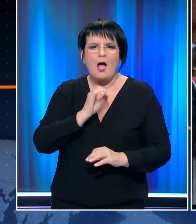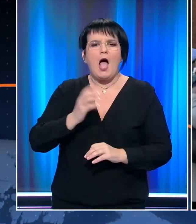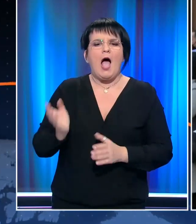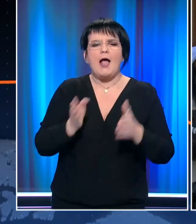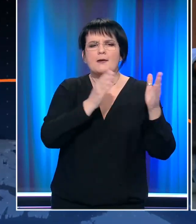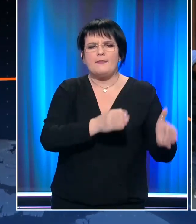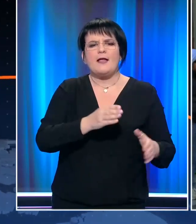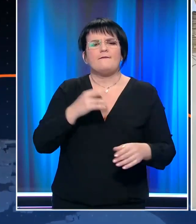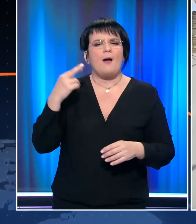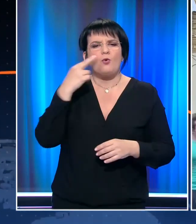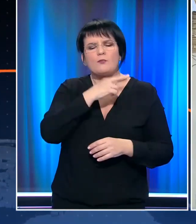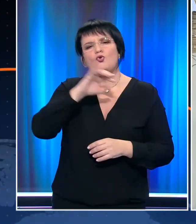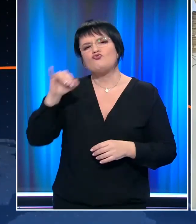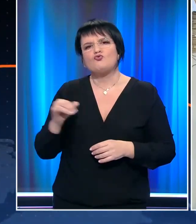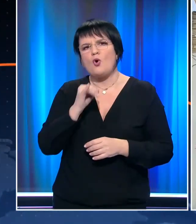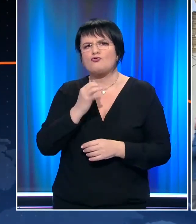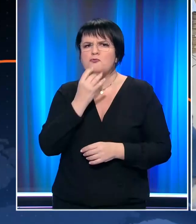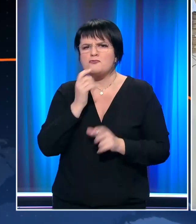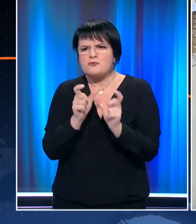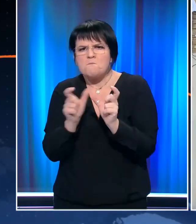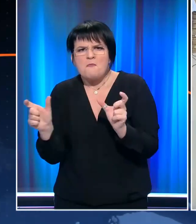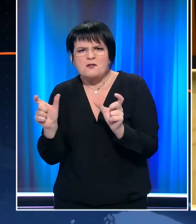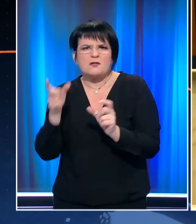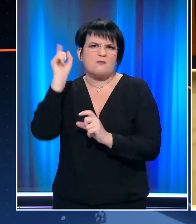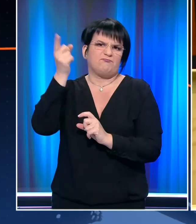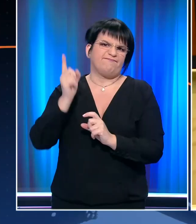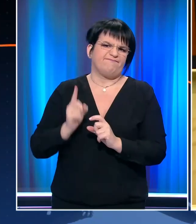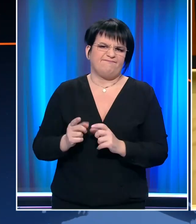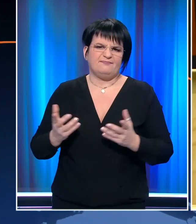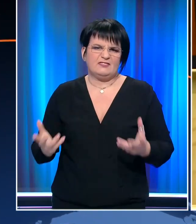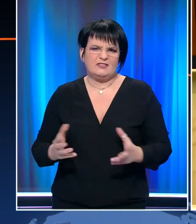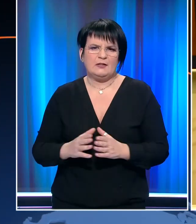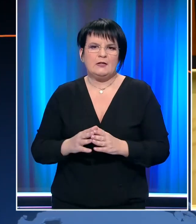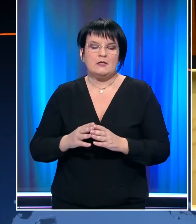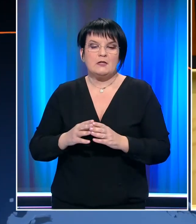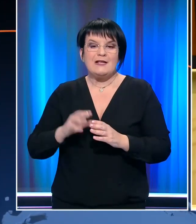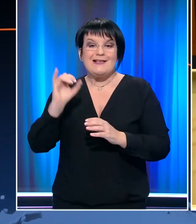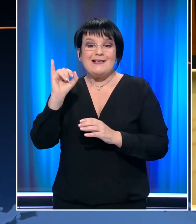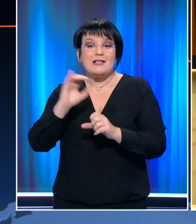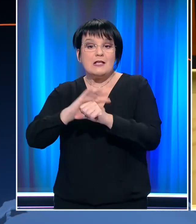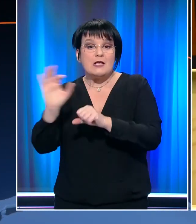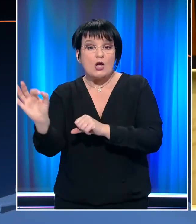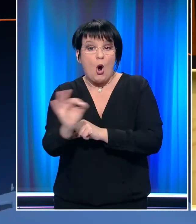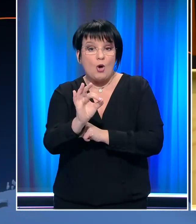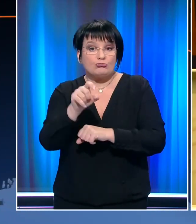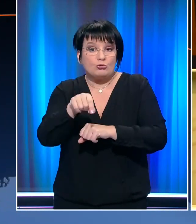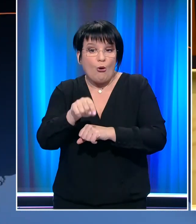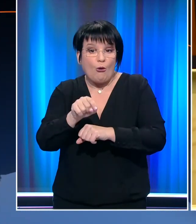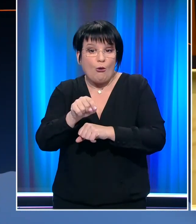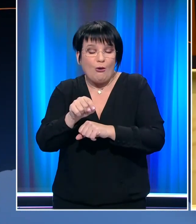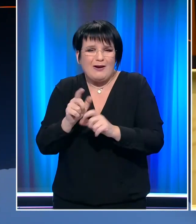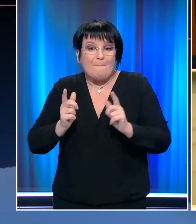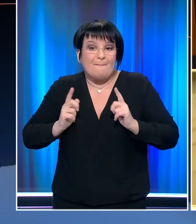Πρωθυπουργό Μπόρις Τζόνσον για τα πολύ σκληρά μέτρα που πήρε. Viruses mutate over time. That's natural